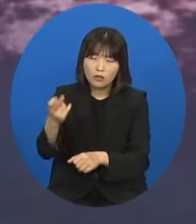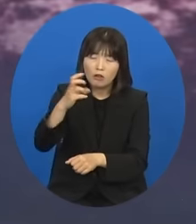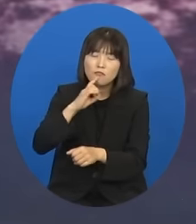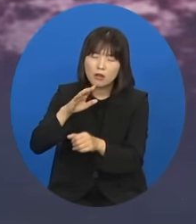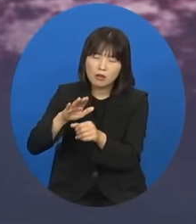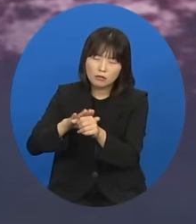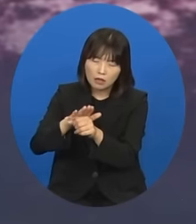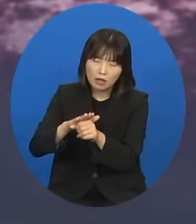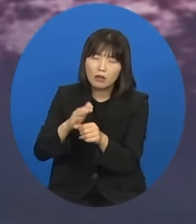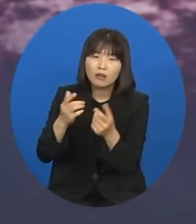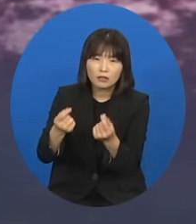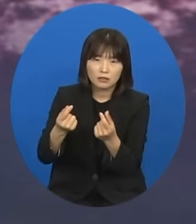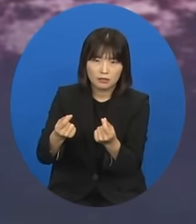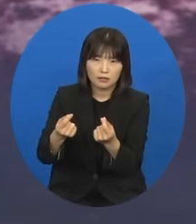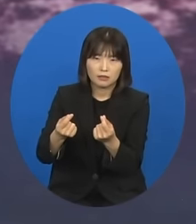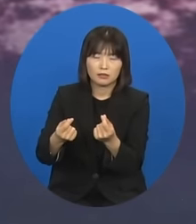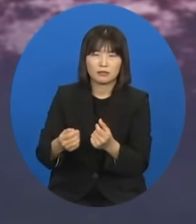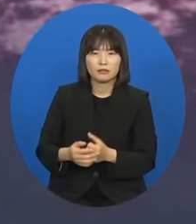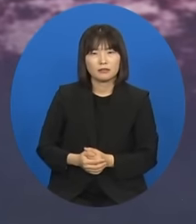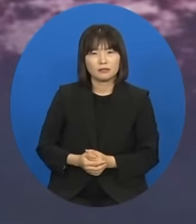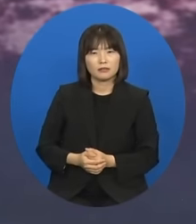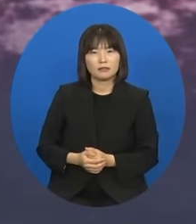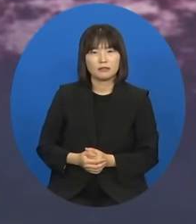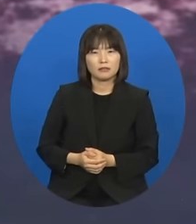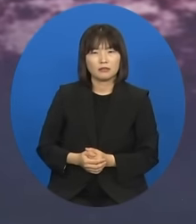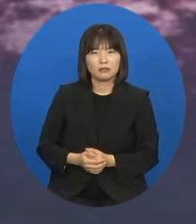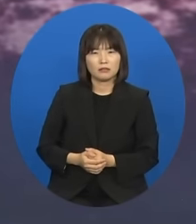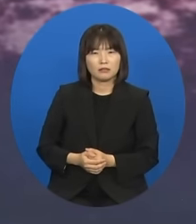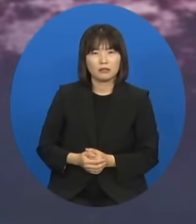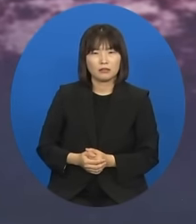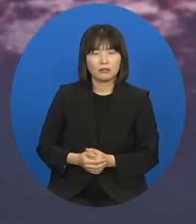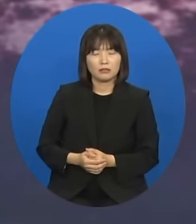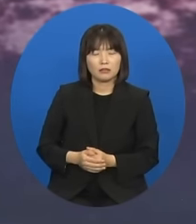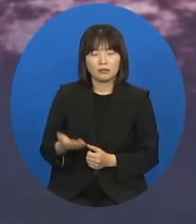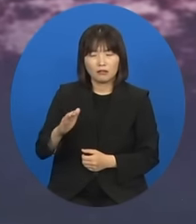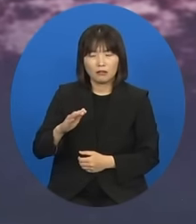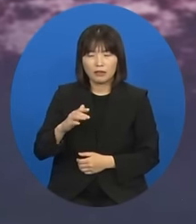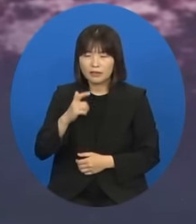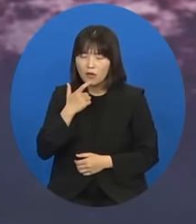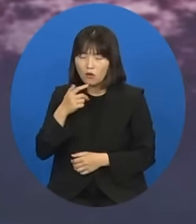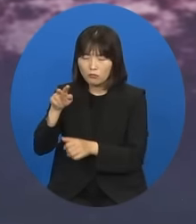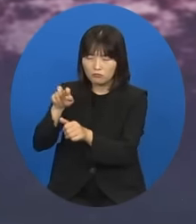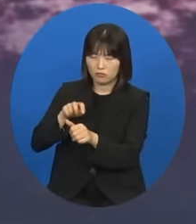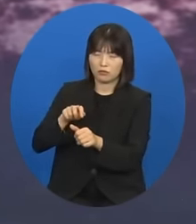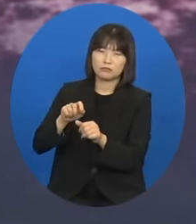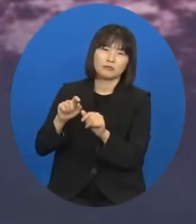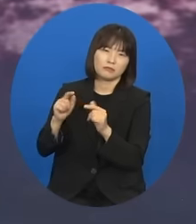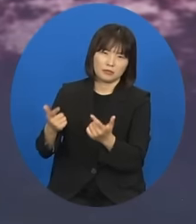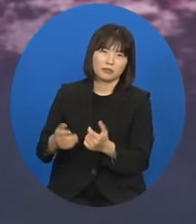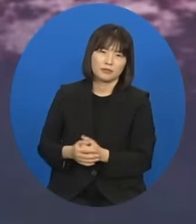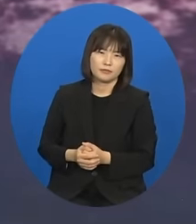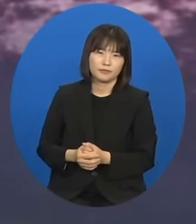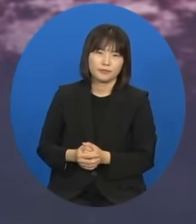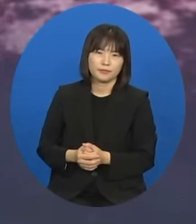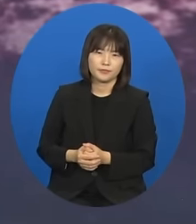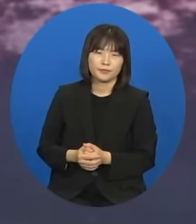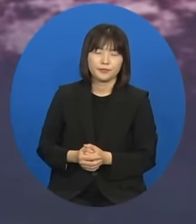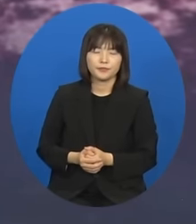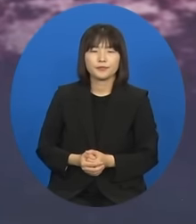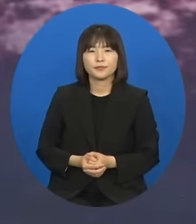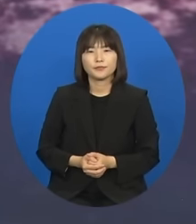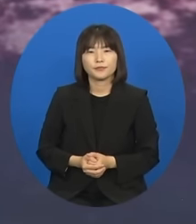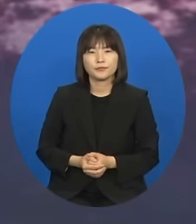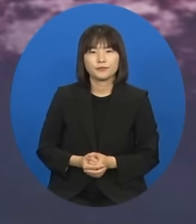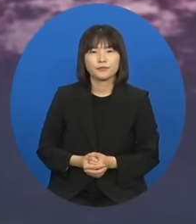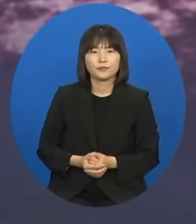꼭 그런 건 아니 물론 더 좋아한 건 맞지만 그렇다 나를 미워한 거는 아니었어 그것이 나와요